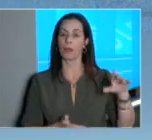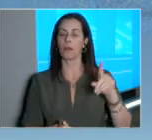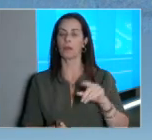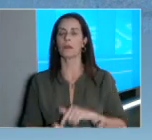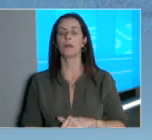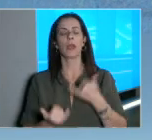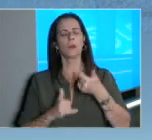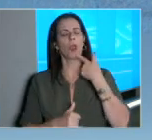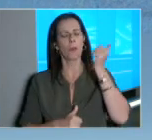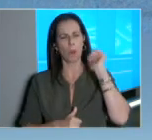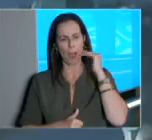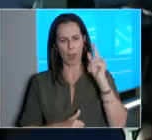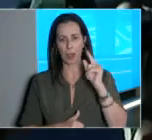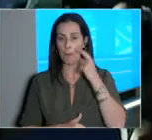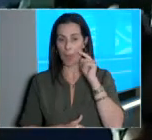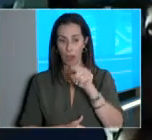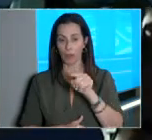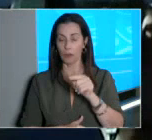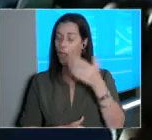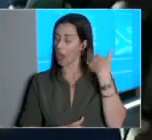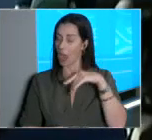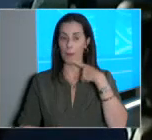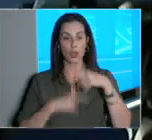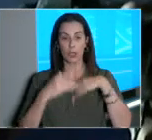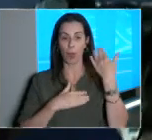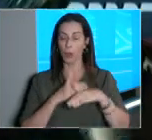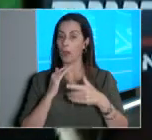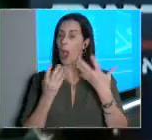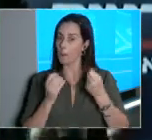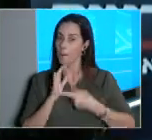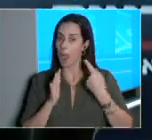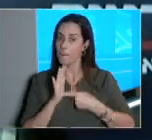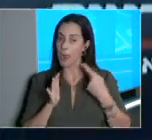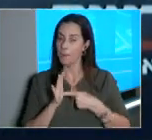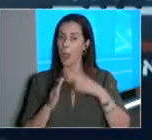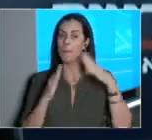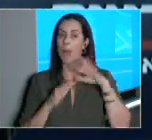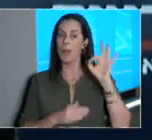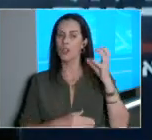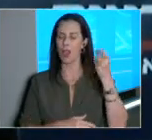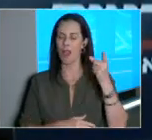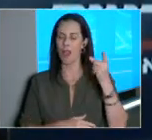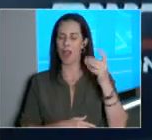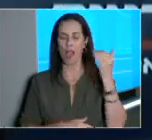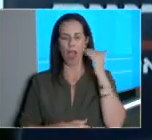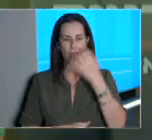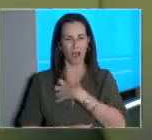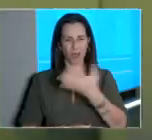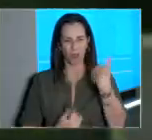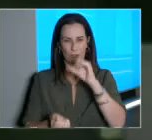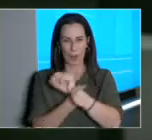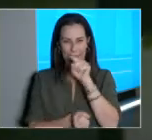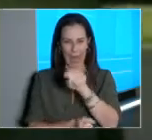הדיילי בסט דיווח הלילה כי אהוד ברק שעה בשנים האחרונות פעמים רבות בדירתו של עבריין המין ג'פרי